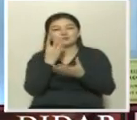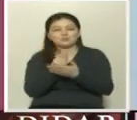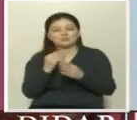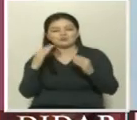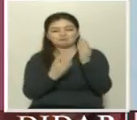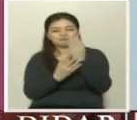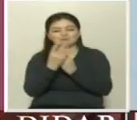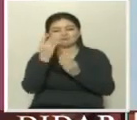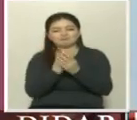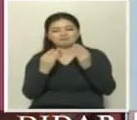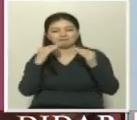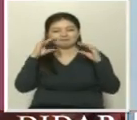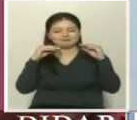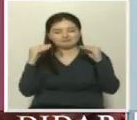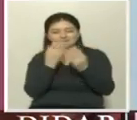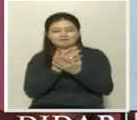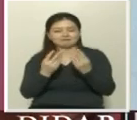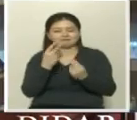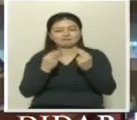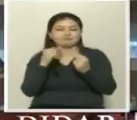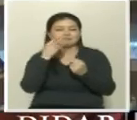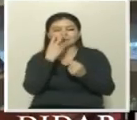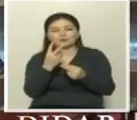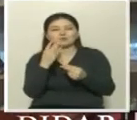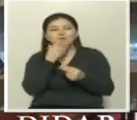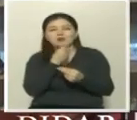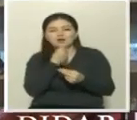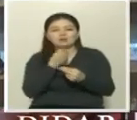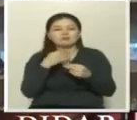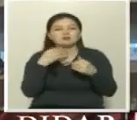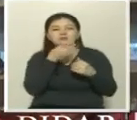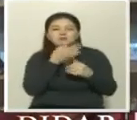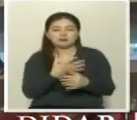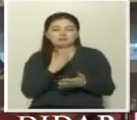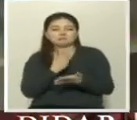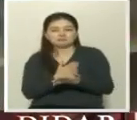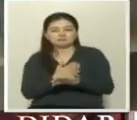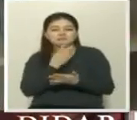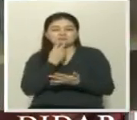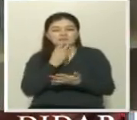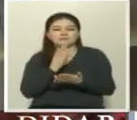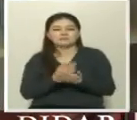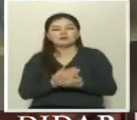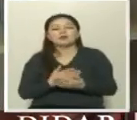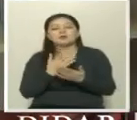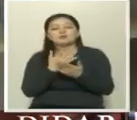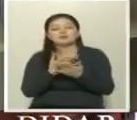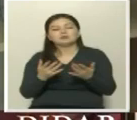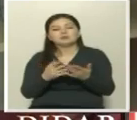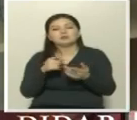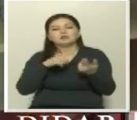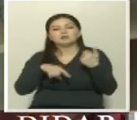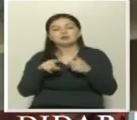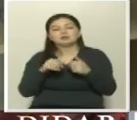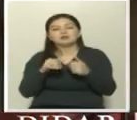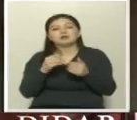таланта за 30 лет преодолела многое в Москве Она получила приз в номинации при зрительских симпатий за поставленный спек а на